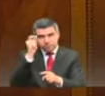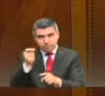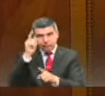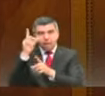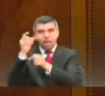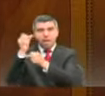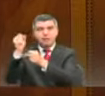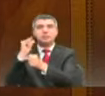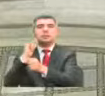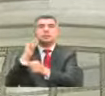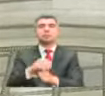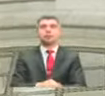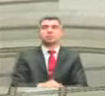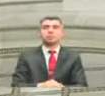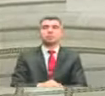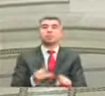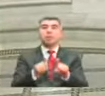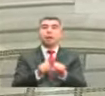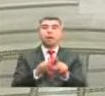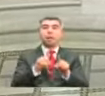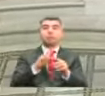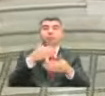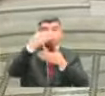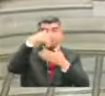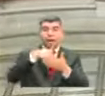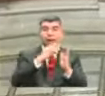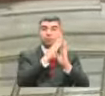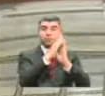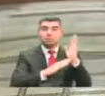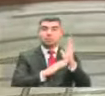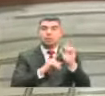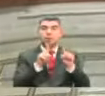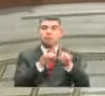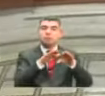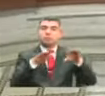محمد السادس نصره الله، وجعل بلدنا بلدا آمنا